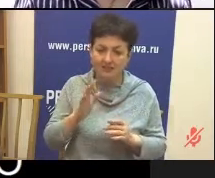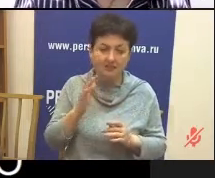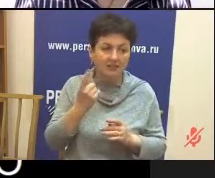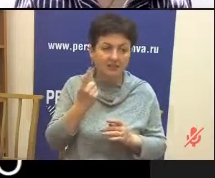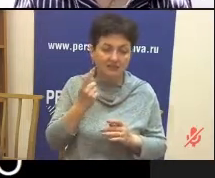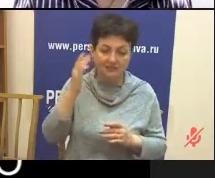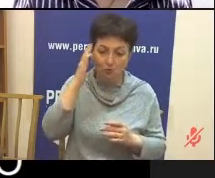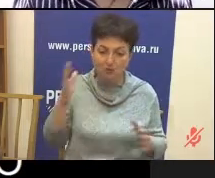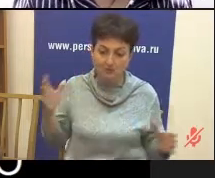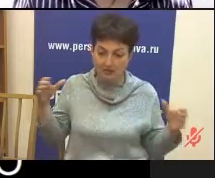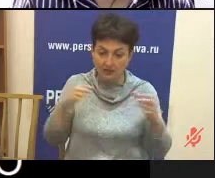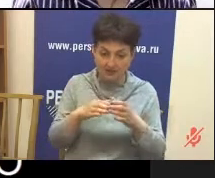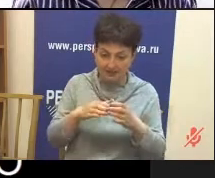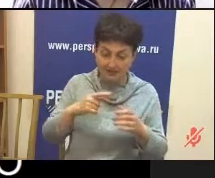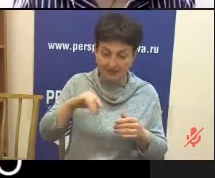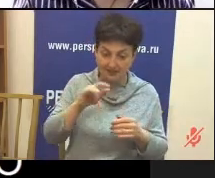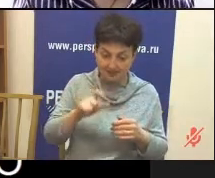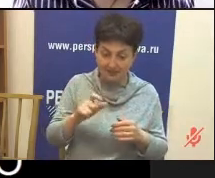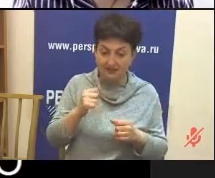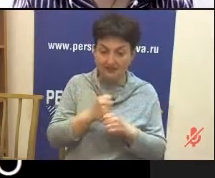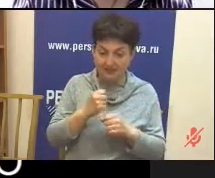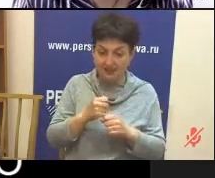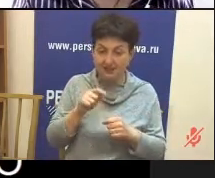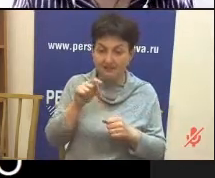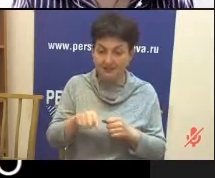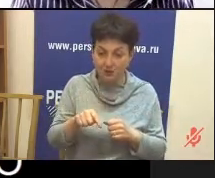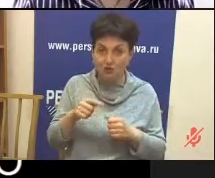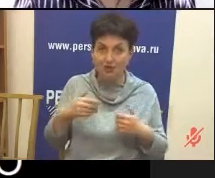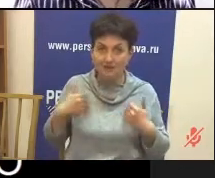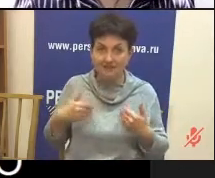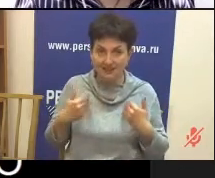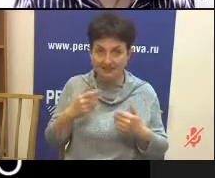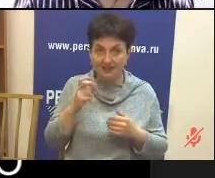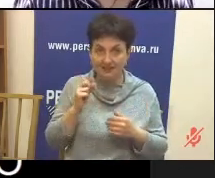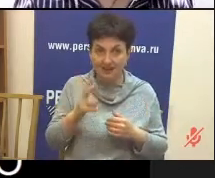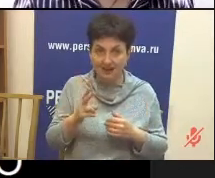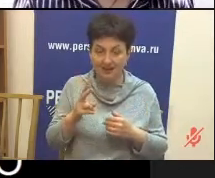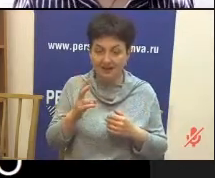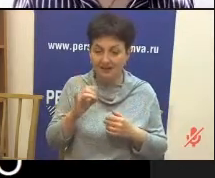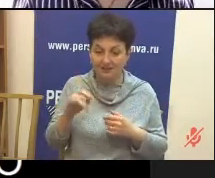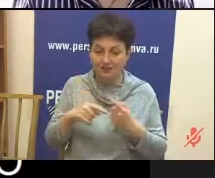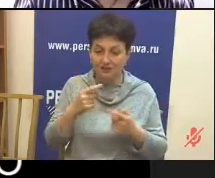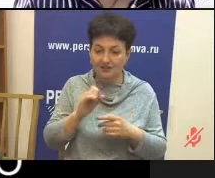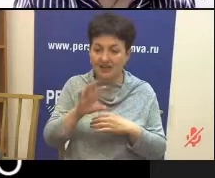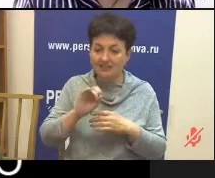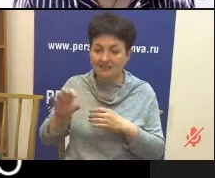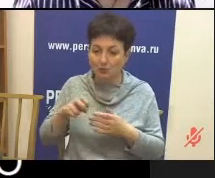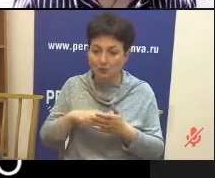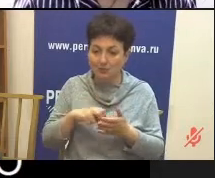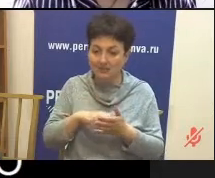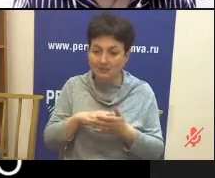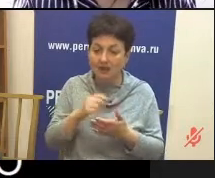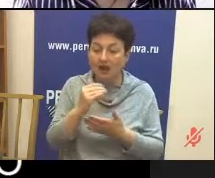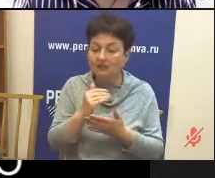ну, чуть ли не единственный способ, потому что где вы еще их объедините и сделаете это столь же эффективно,